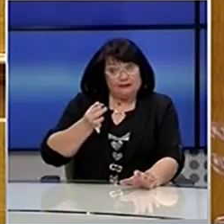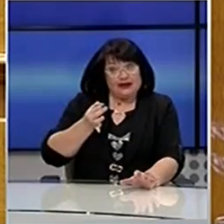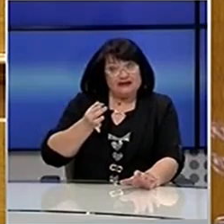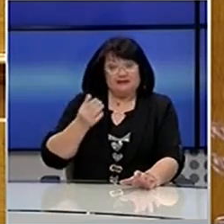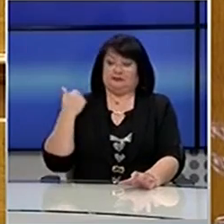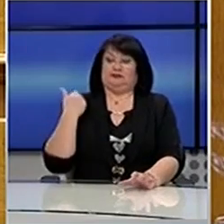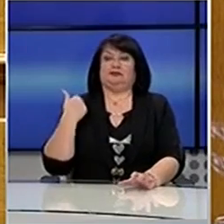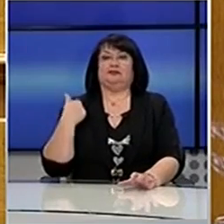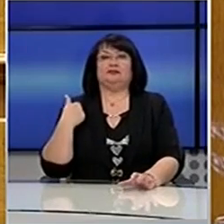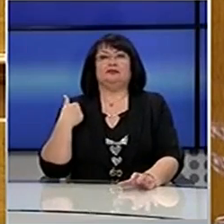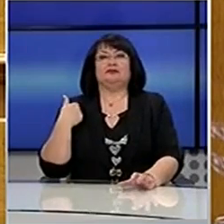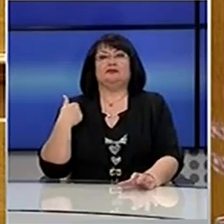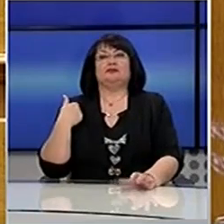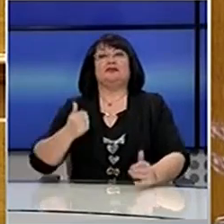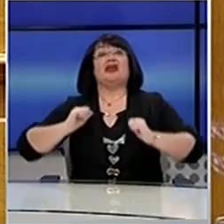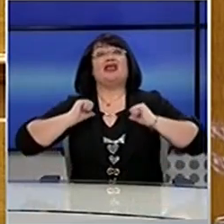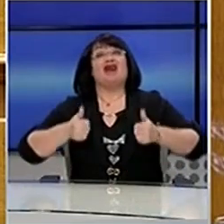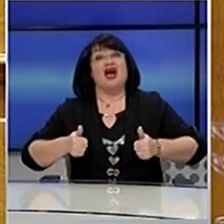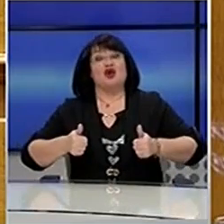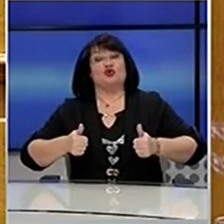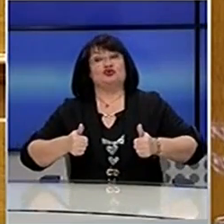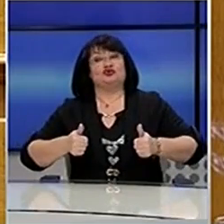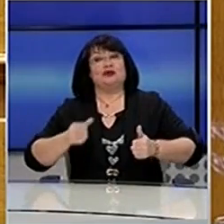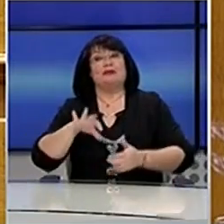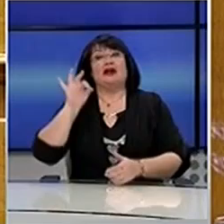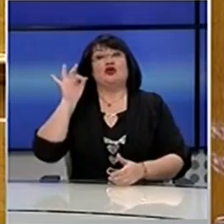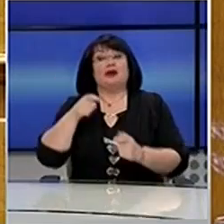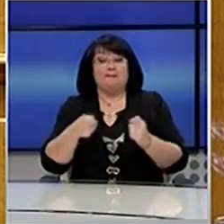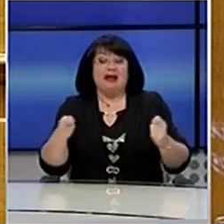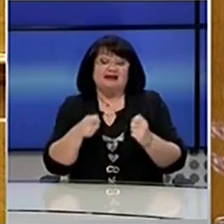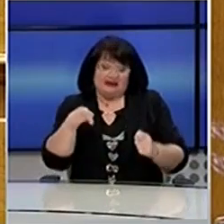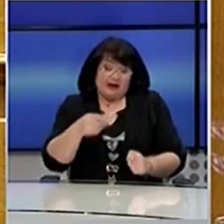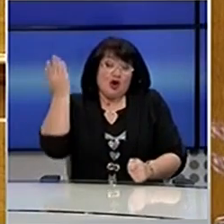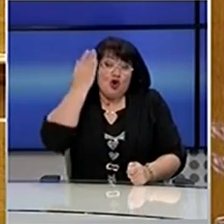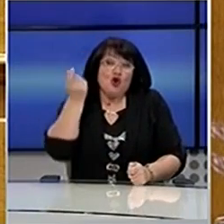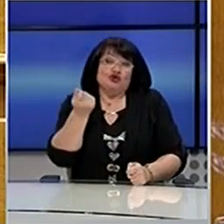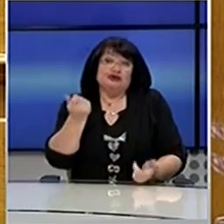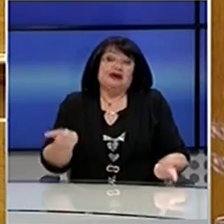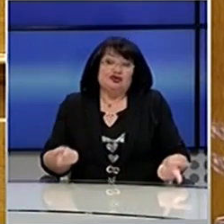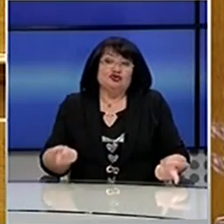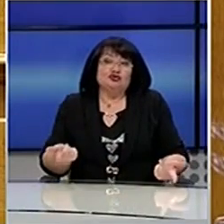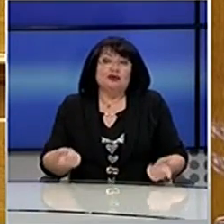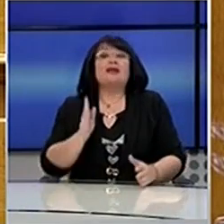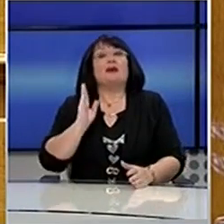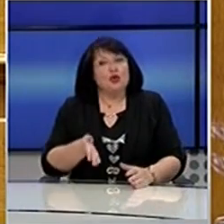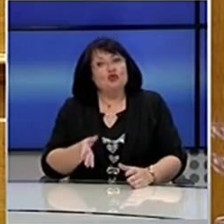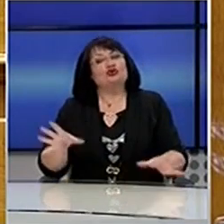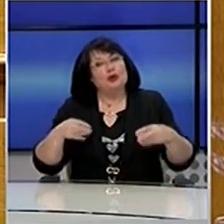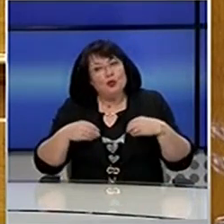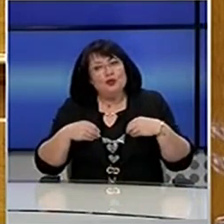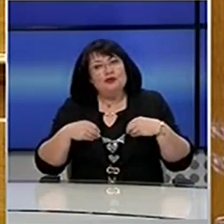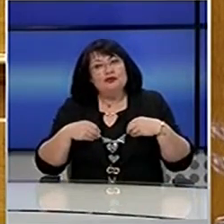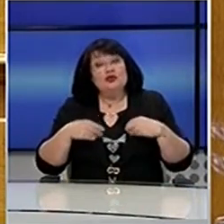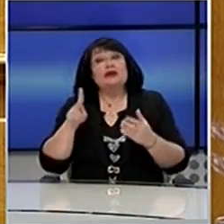Αν το είχατε πει αυτό και είχατε αναλάβει το θάρρος της επιλογής σας, γιατί ξέρετε αυτά τα μέτρα έχουν κόστος, τότε θα μπορούσα πραγματικά να δεχτώ